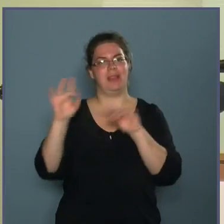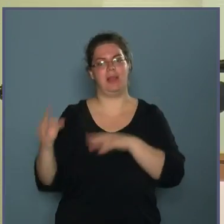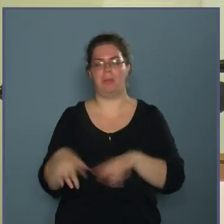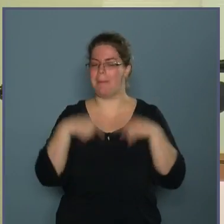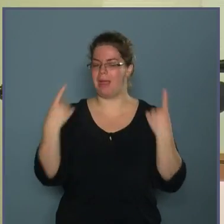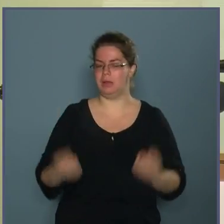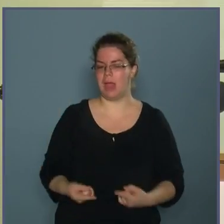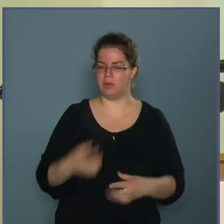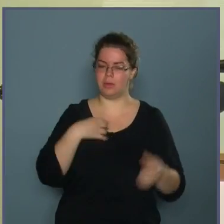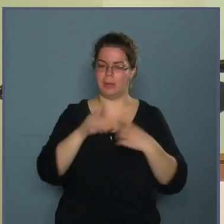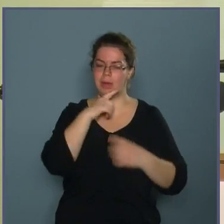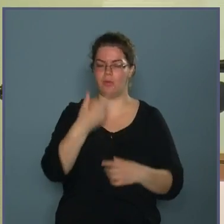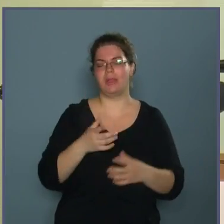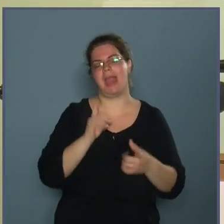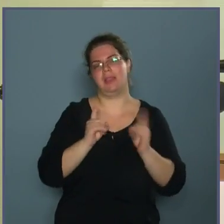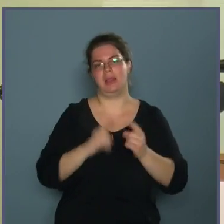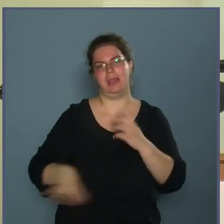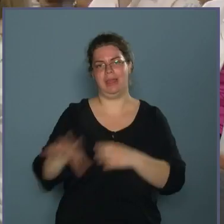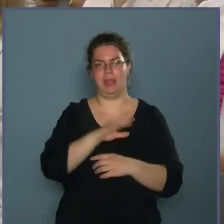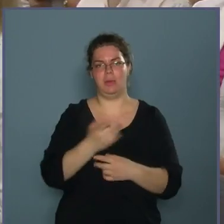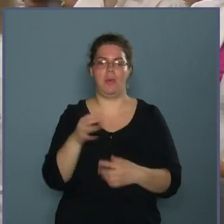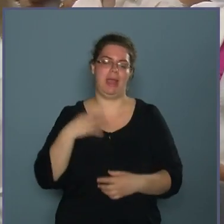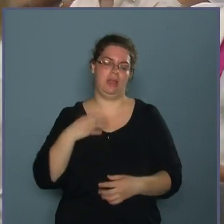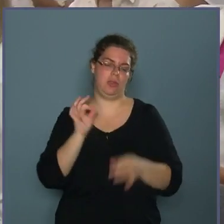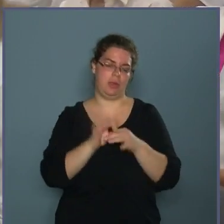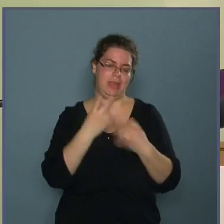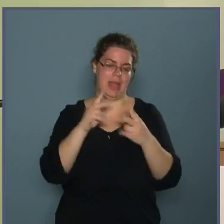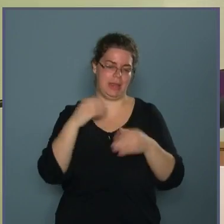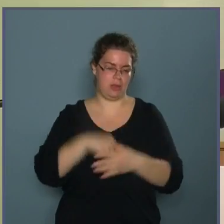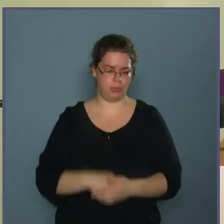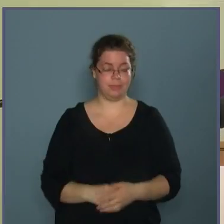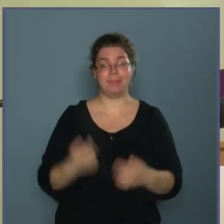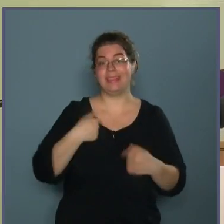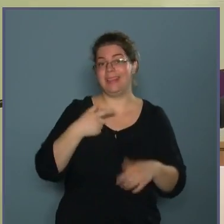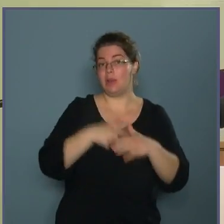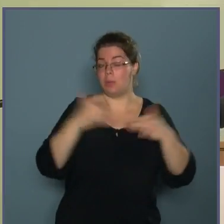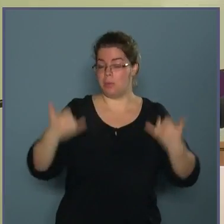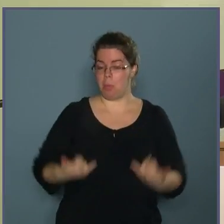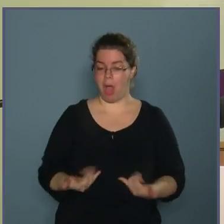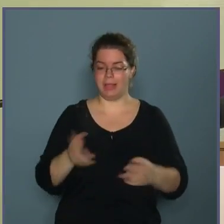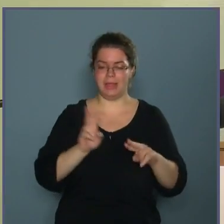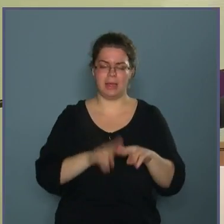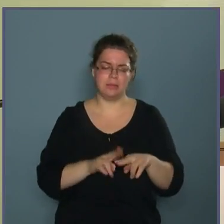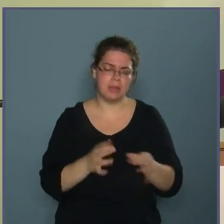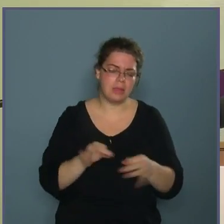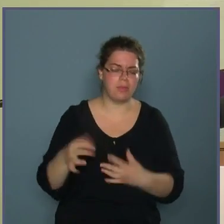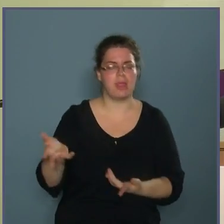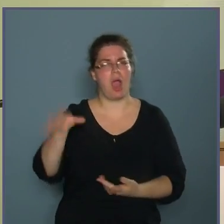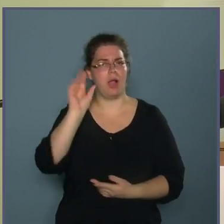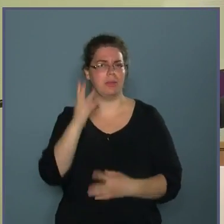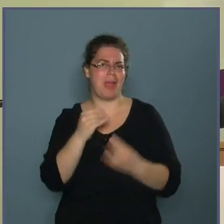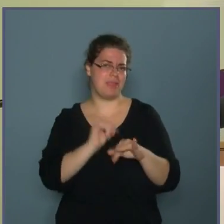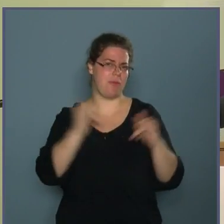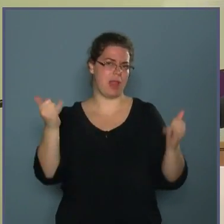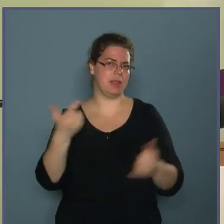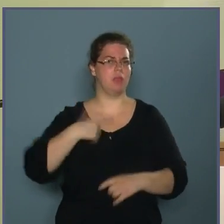szerepet fog játszani a régió egészségügyi ellátásában. Az én dolgom a mai rendezvényen az, hogy ugyan hallhatták, hogy mennyi minden fejlesztés